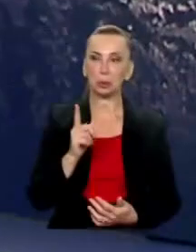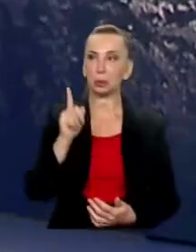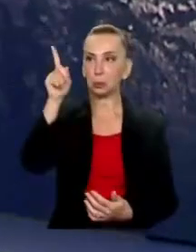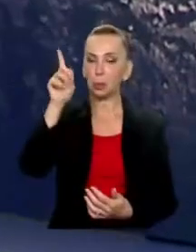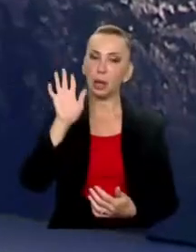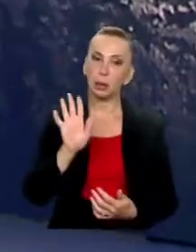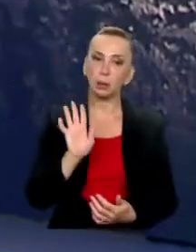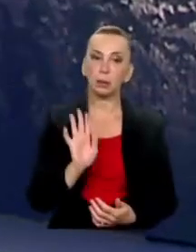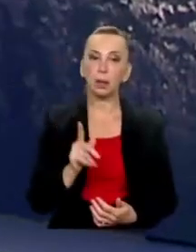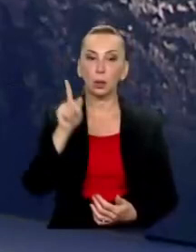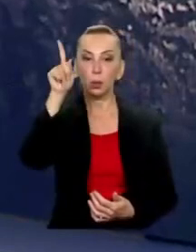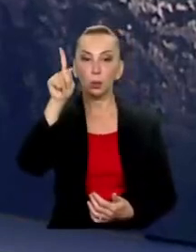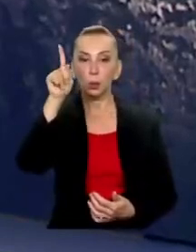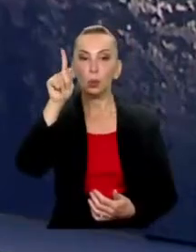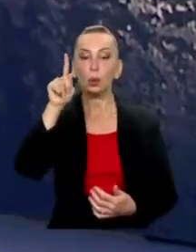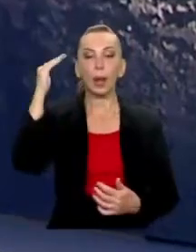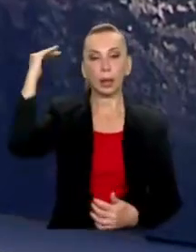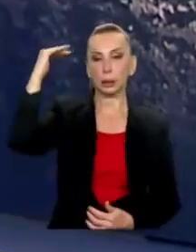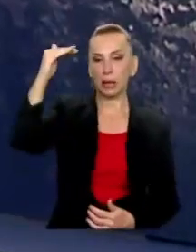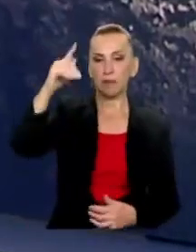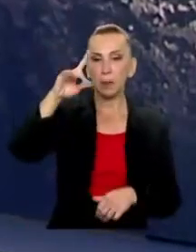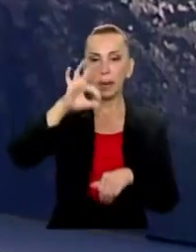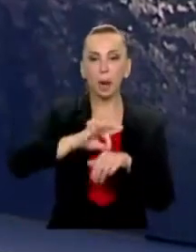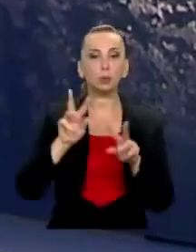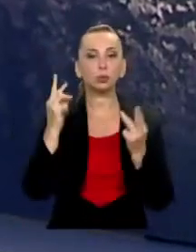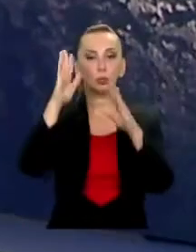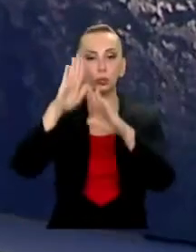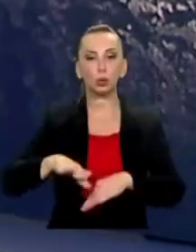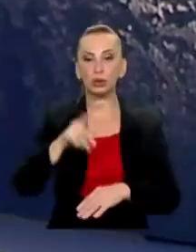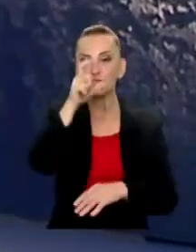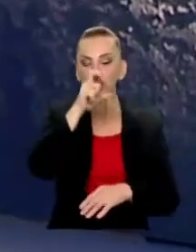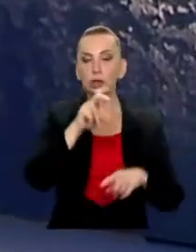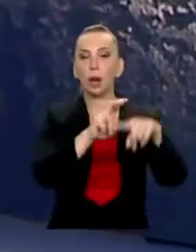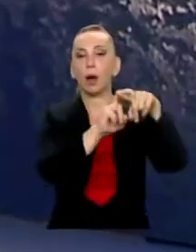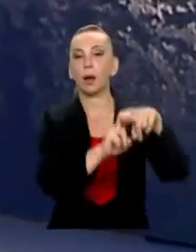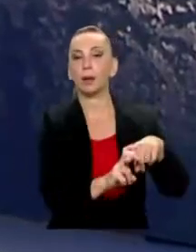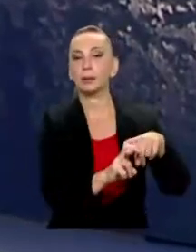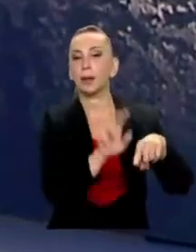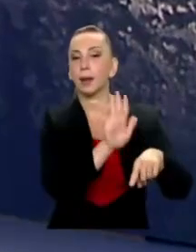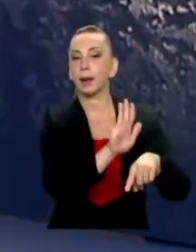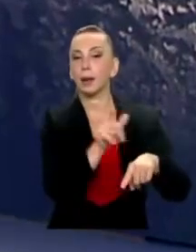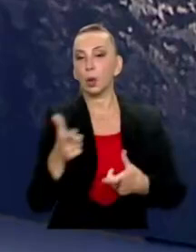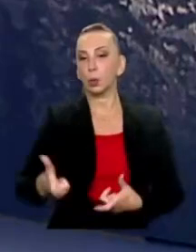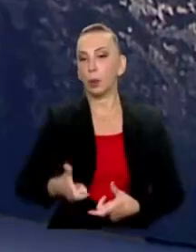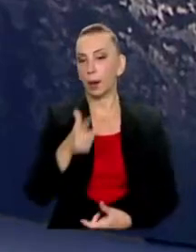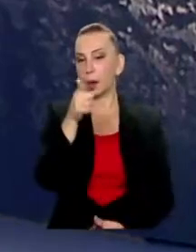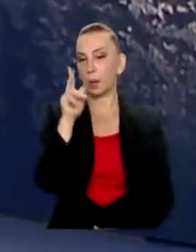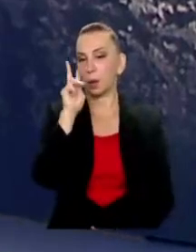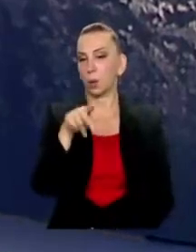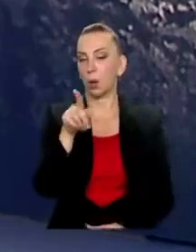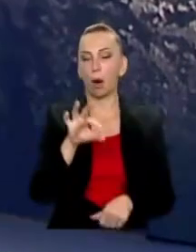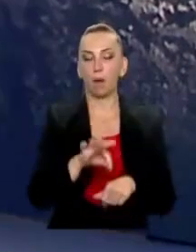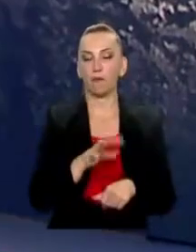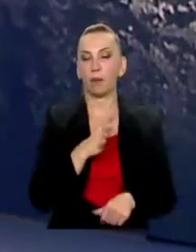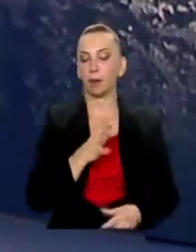ya çıktığı kattaki asma tavan aniden çöktü işçi ise havada Asılı Kaldı işte güvenlik kamerasına da yansıyan